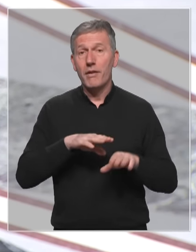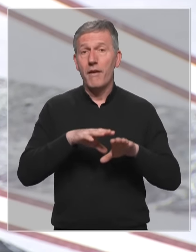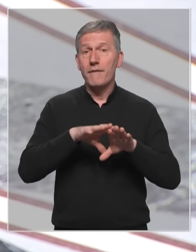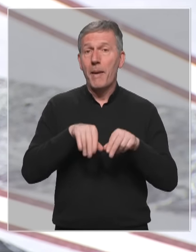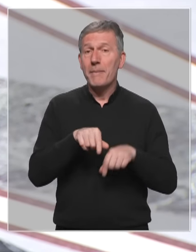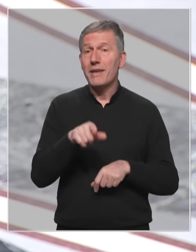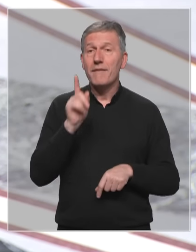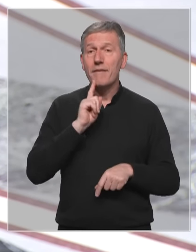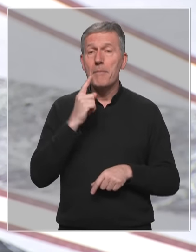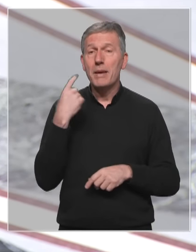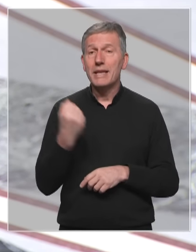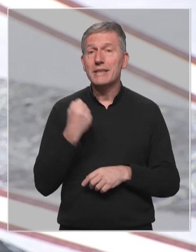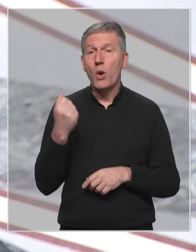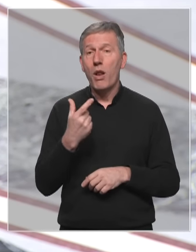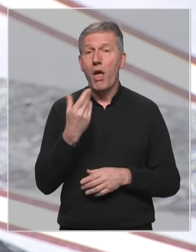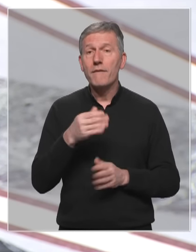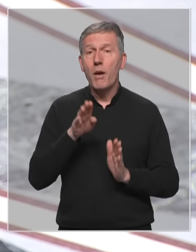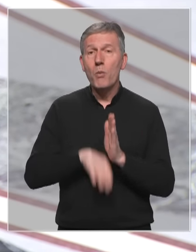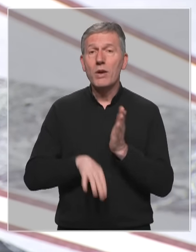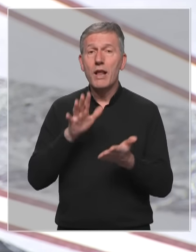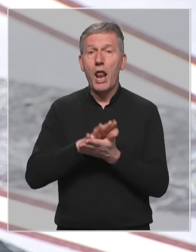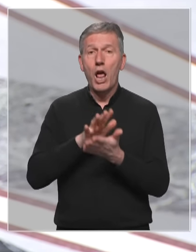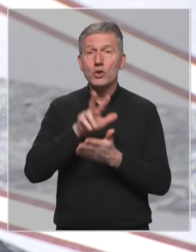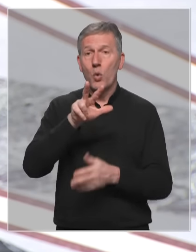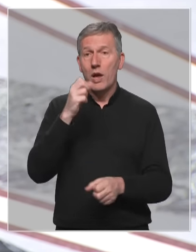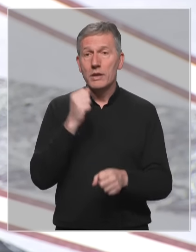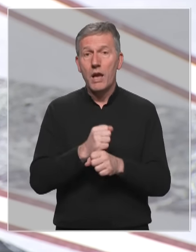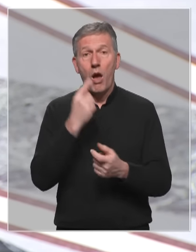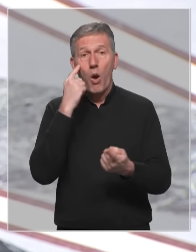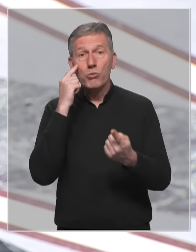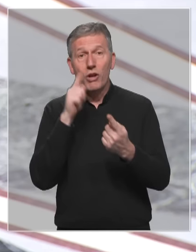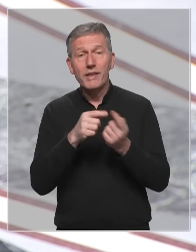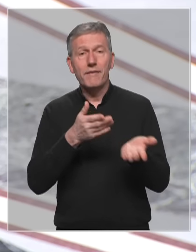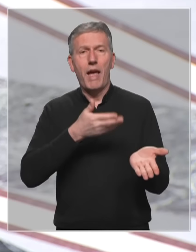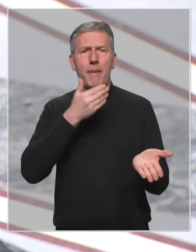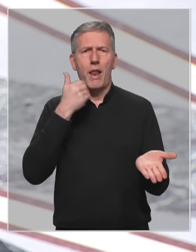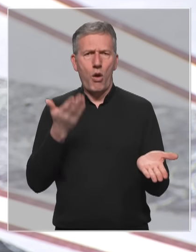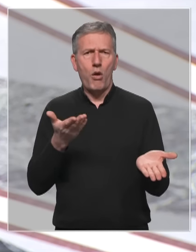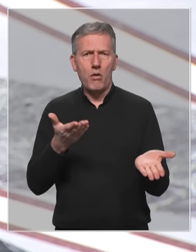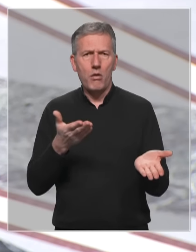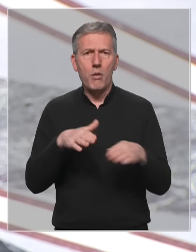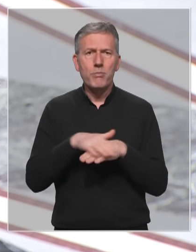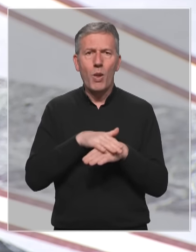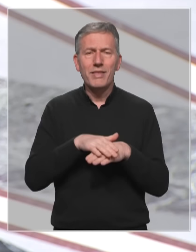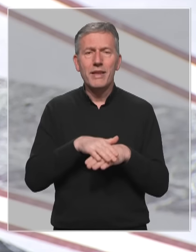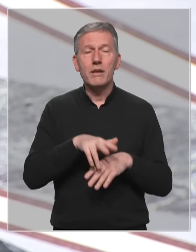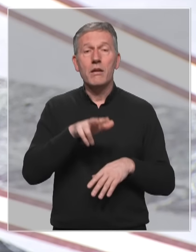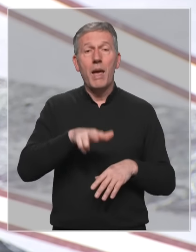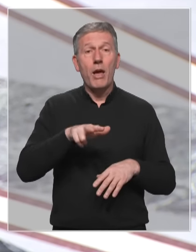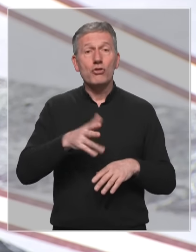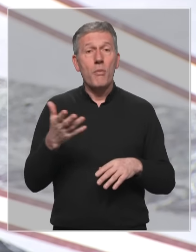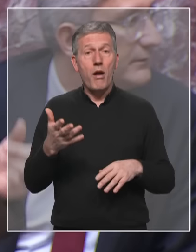avec enfants de moins de 3 ans. Afin d'améliorer structurellement cette politique d'hébergement que j'ai pu...